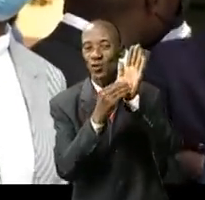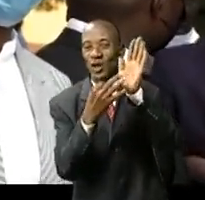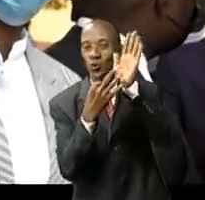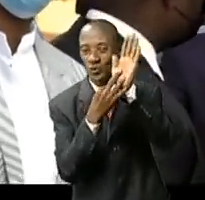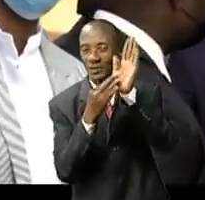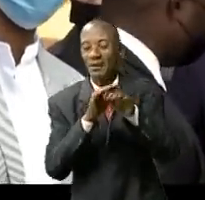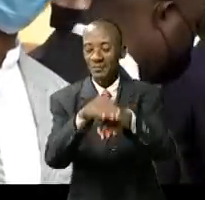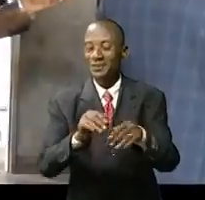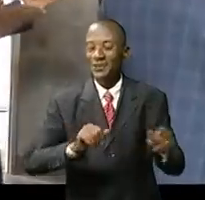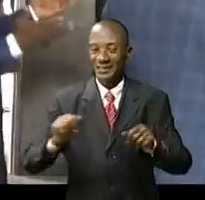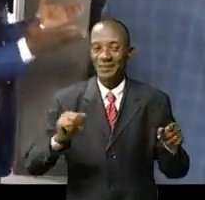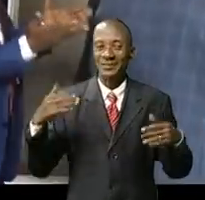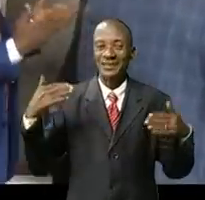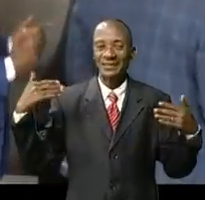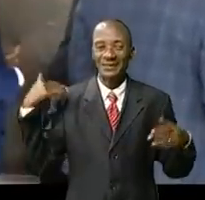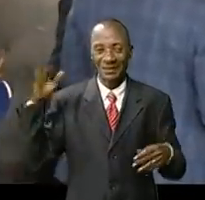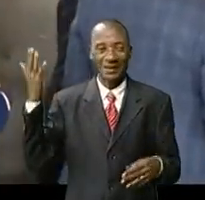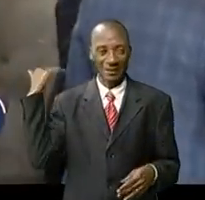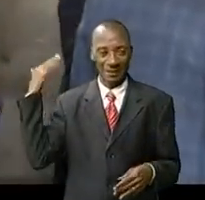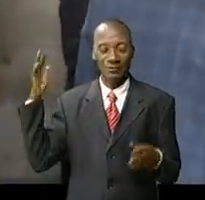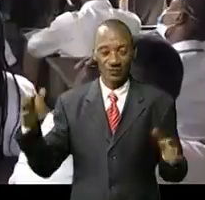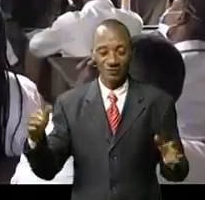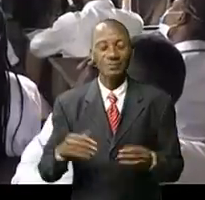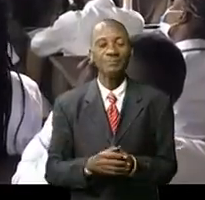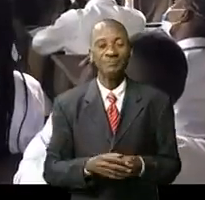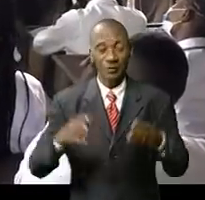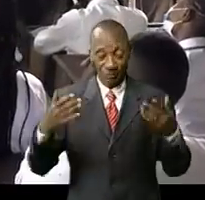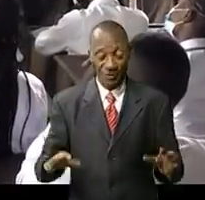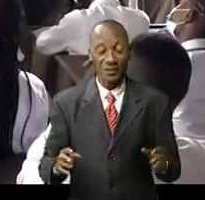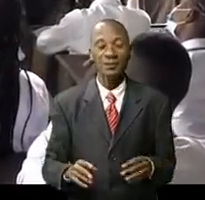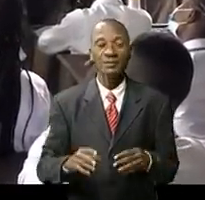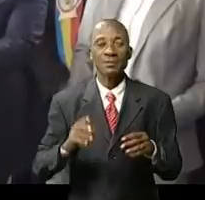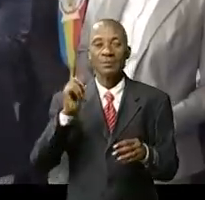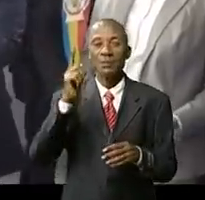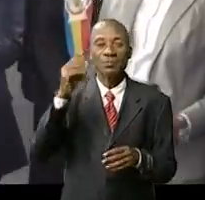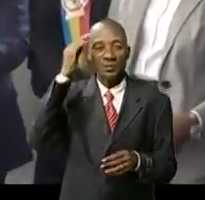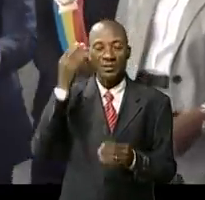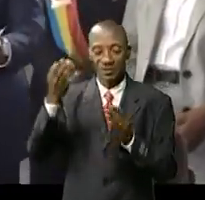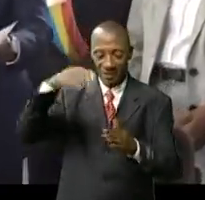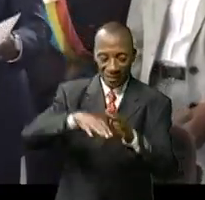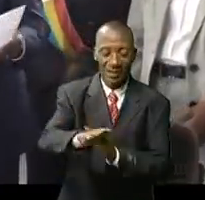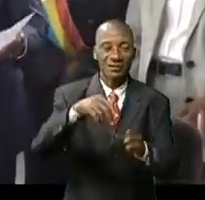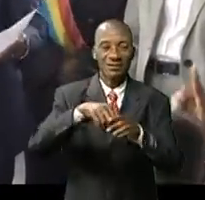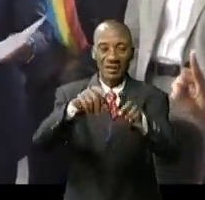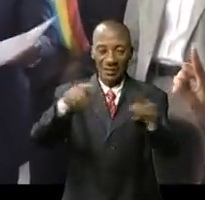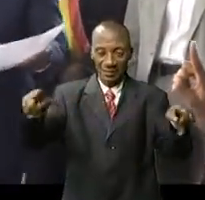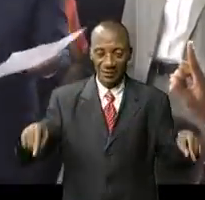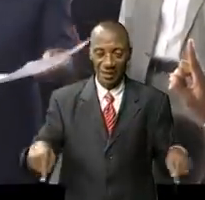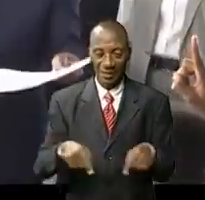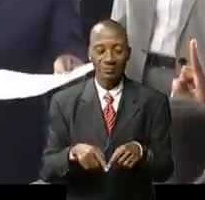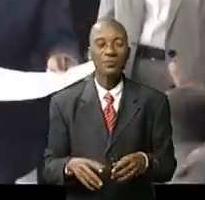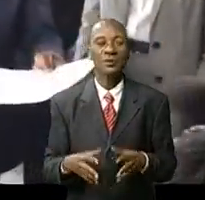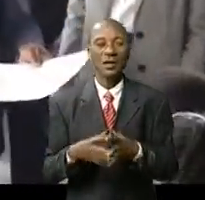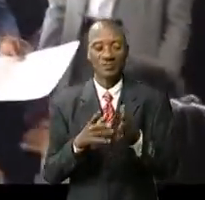s'était bien passé. Aussitôt après, il a mis les caps sur les salles des classes. Les chefs du gouvernement, en compagnie de la vice-ministre